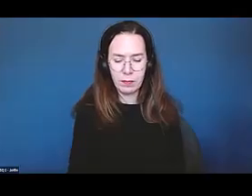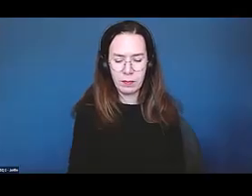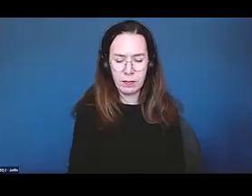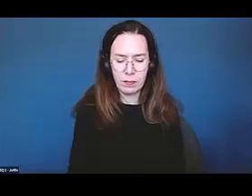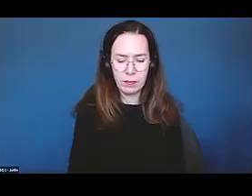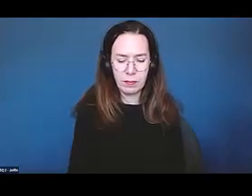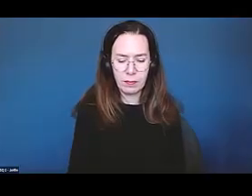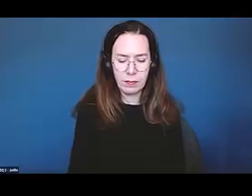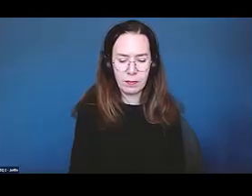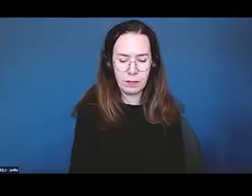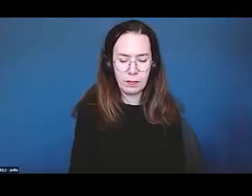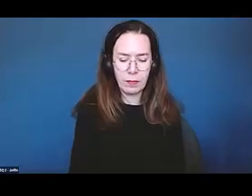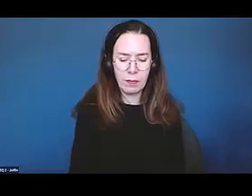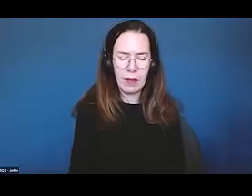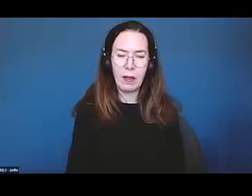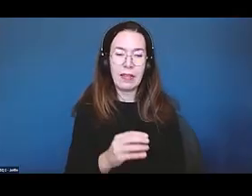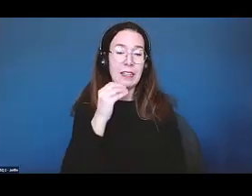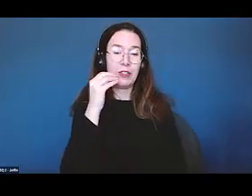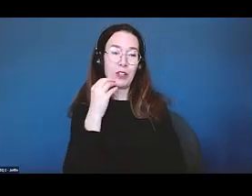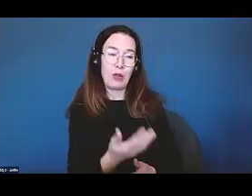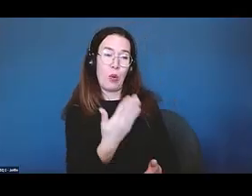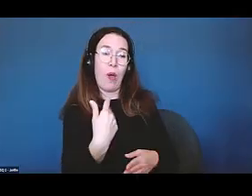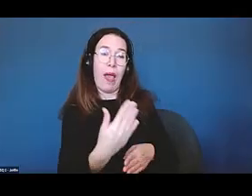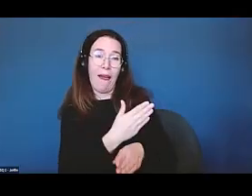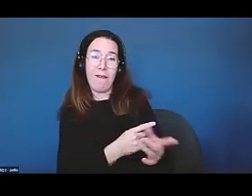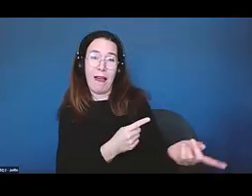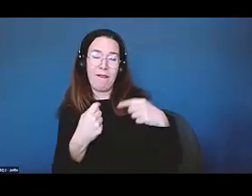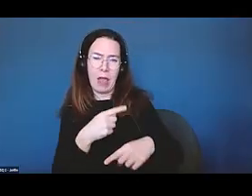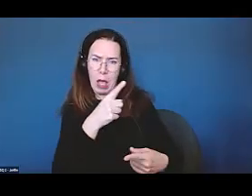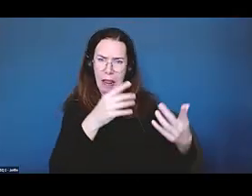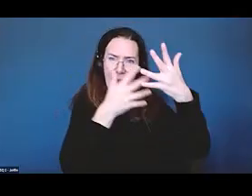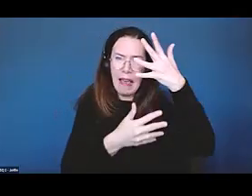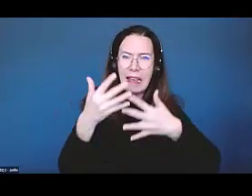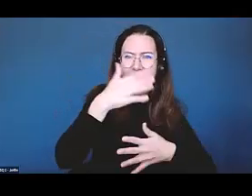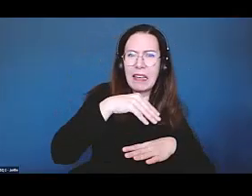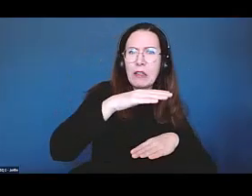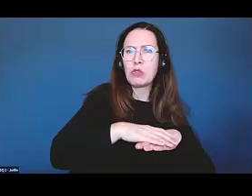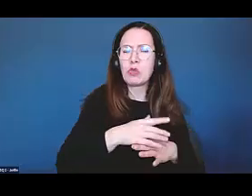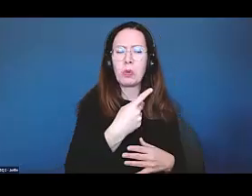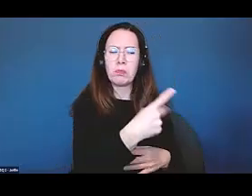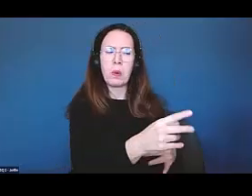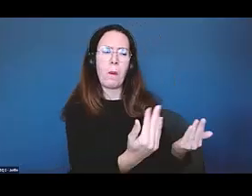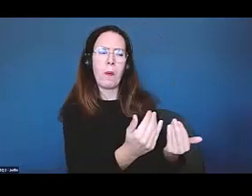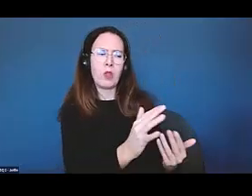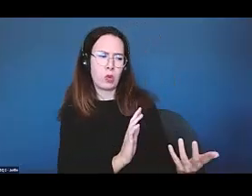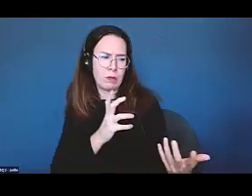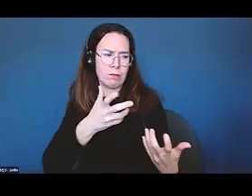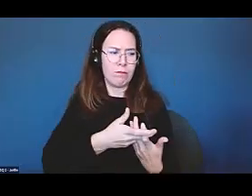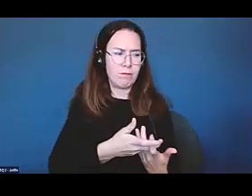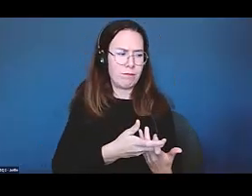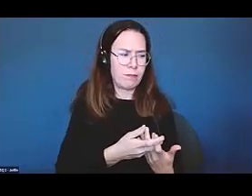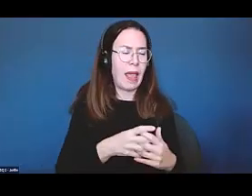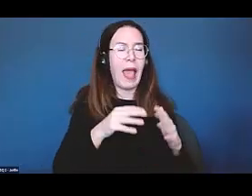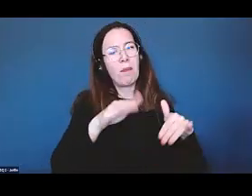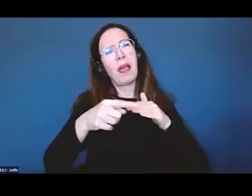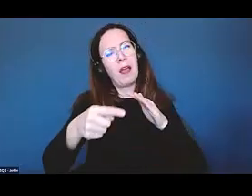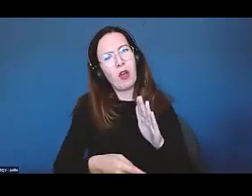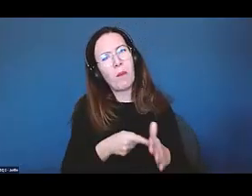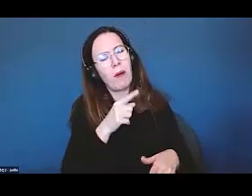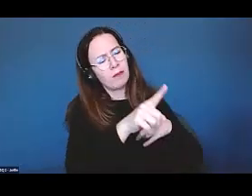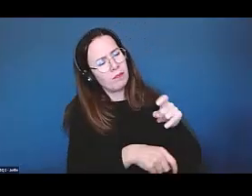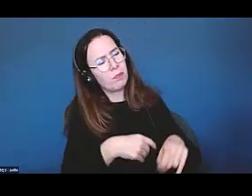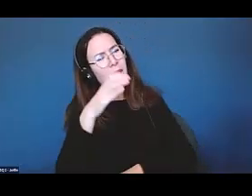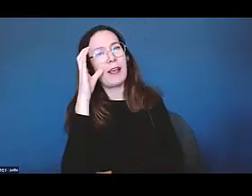fait le changement avant de venir chez nous, et il y avait des inquiétudes sur répondre à ses besoins. Mais lorsqu'on